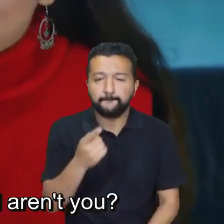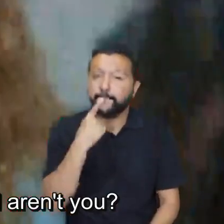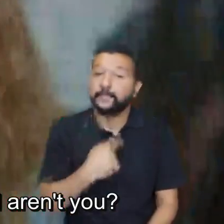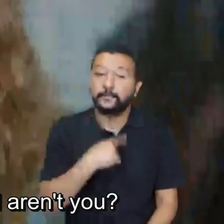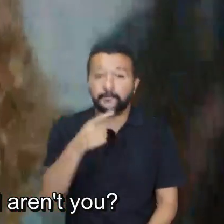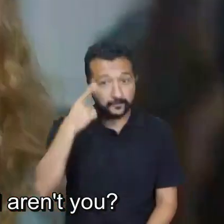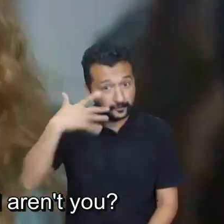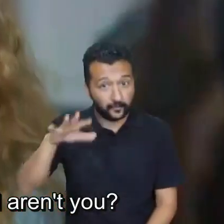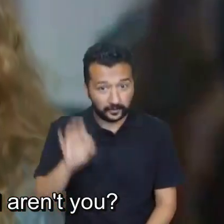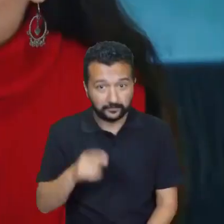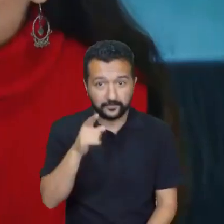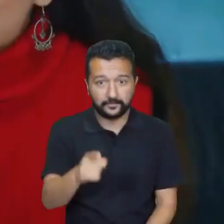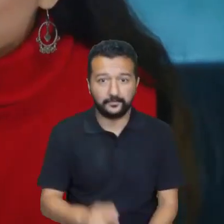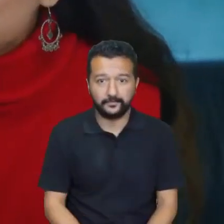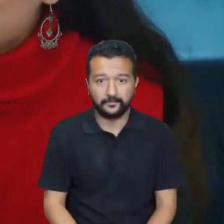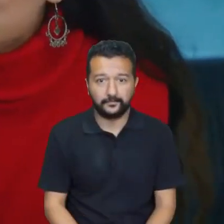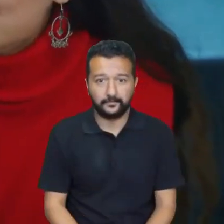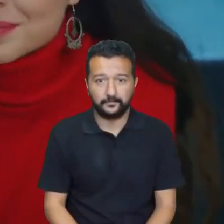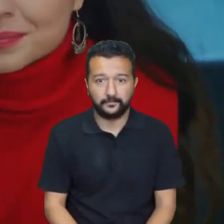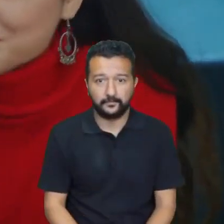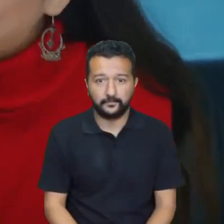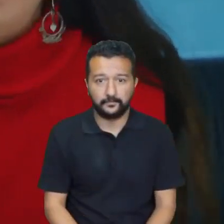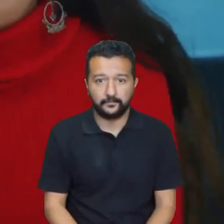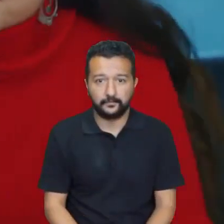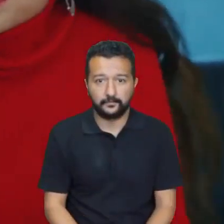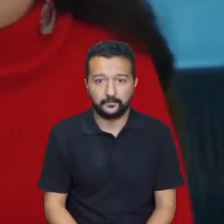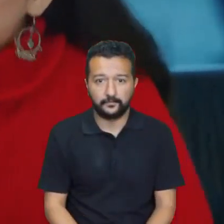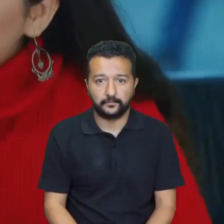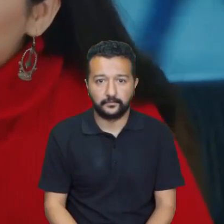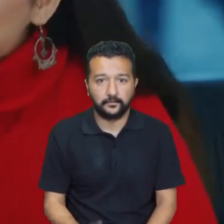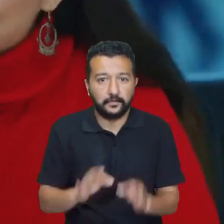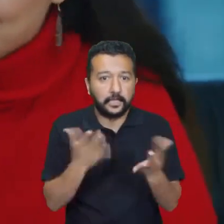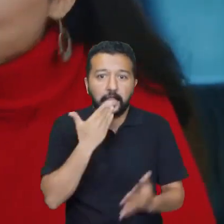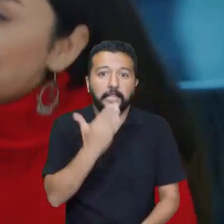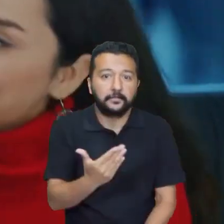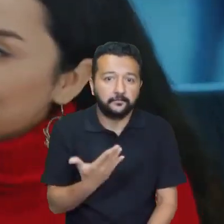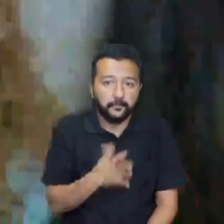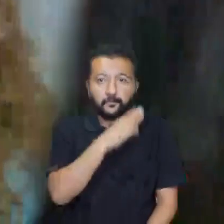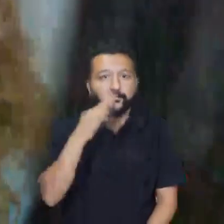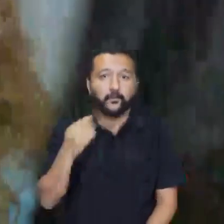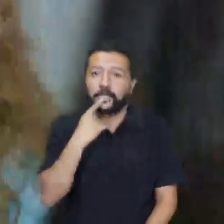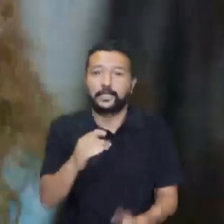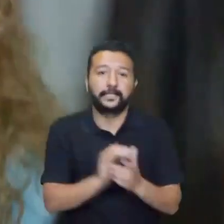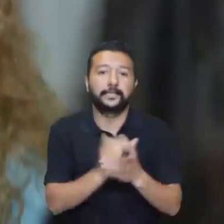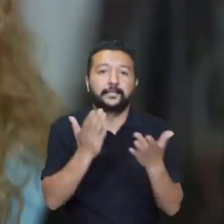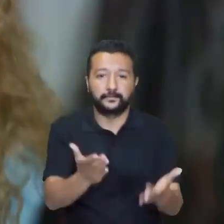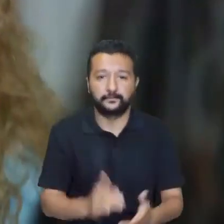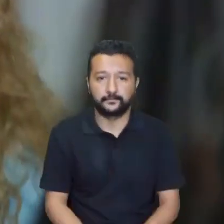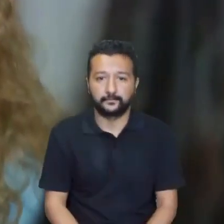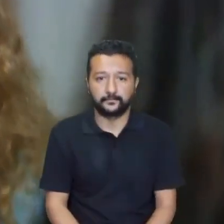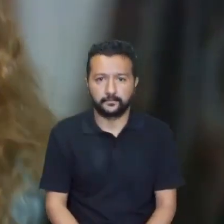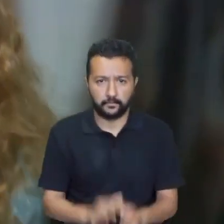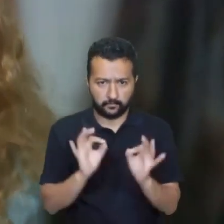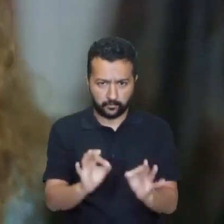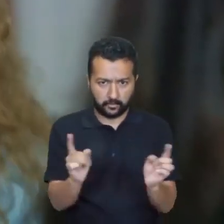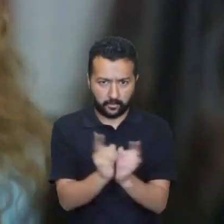Ne diyorsun? Şok oldun değil mi? Dudağını ısırıp toparlanmaya çalıştı. Ne diyeyim ki? Mutluluklar dilerim.